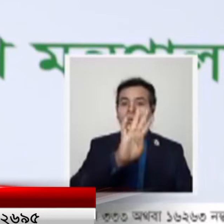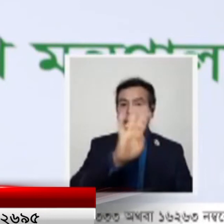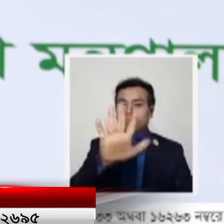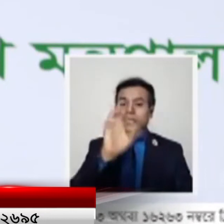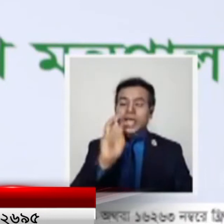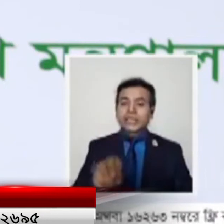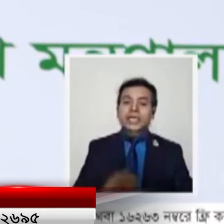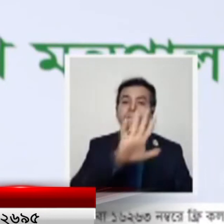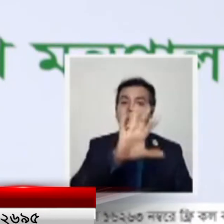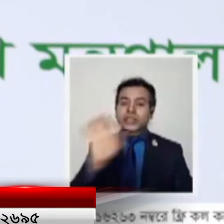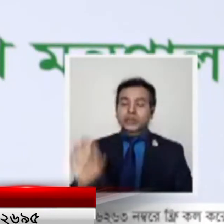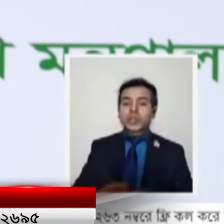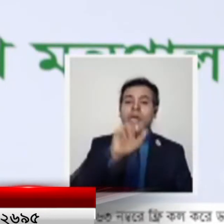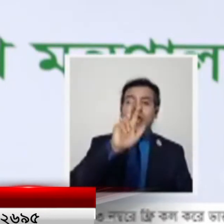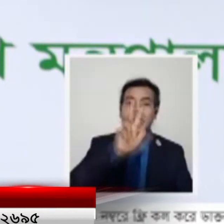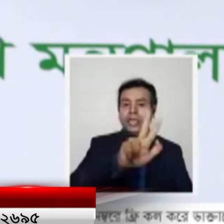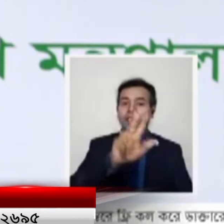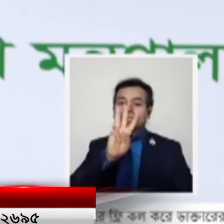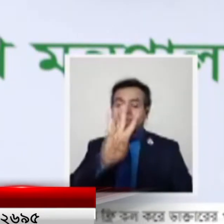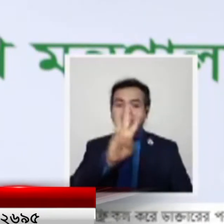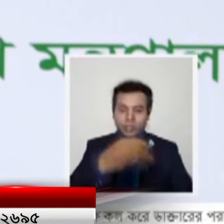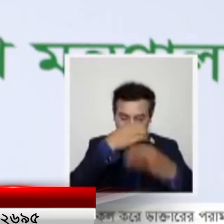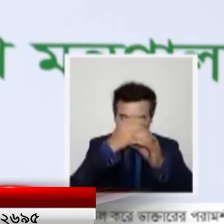নমুনা এবং এ পর্যন্ত নমুনা পরীক্ষা করা হয়েছে